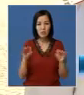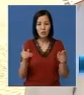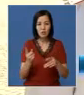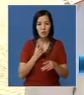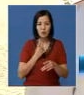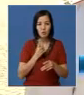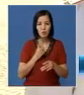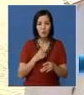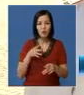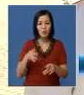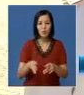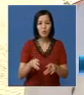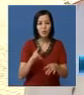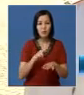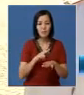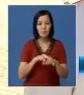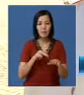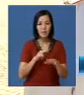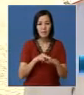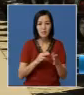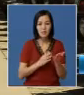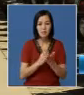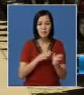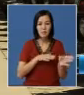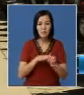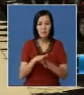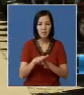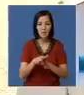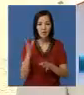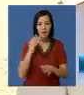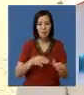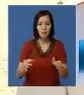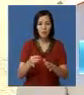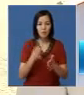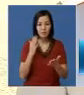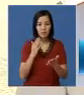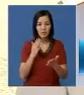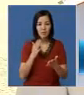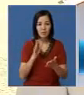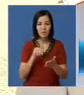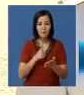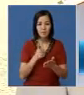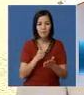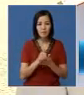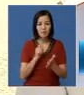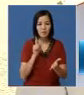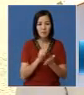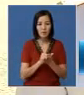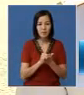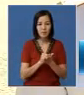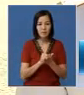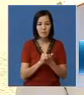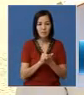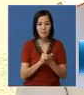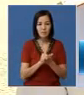4000-нан астам полиция қызметкері қазіргі таңда қызмет атқарады облыс аумағында. Білесіздер, біздің басты мақсатымыз ол қоғамдық тәртіп пен